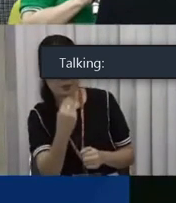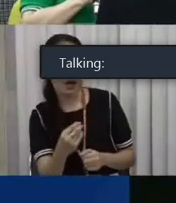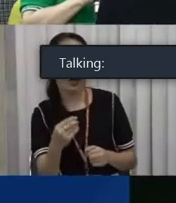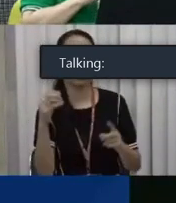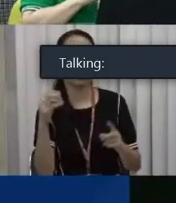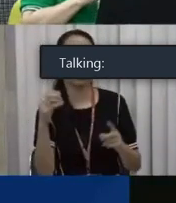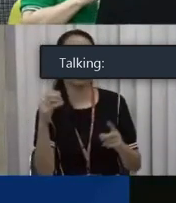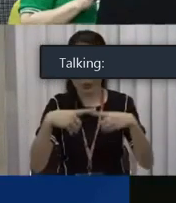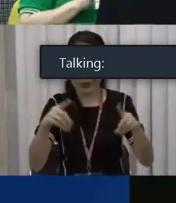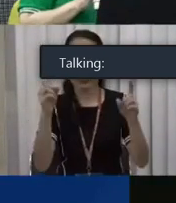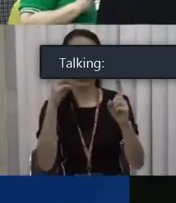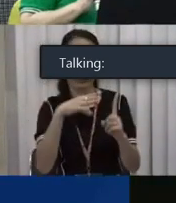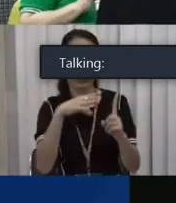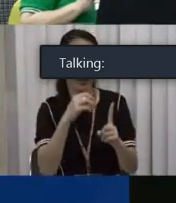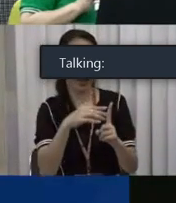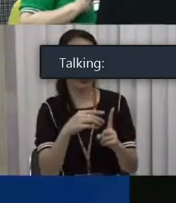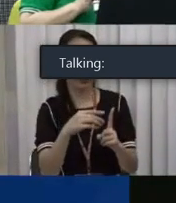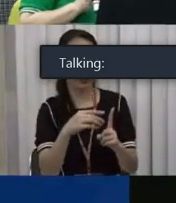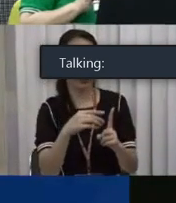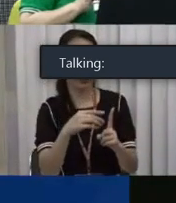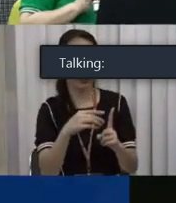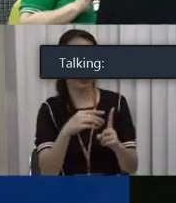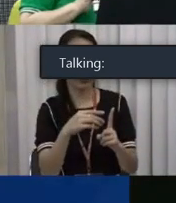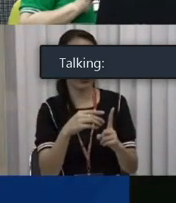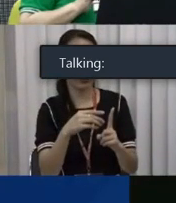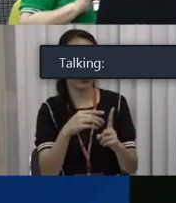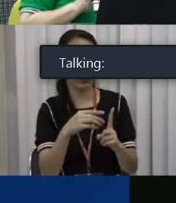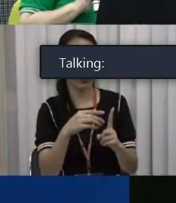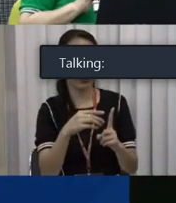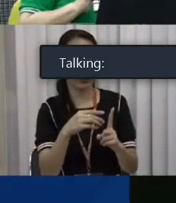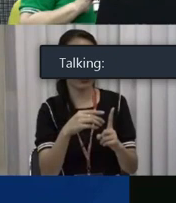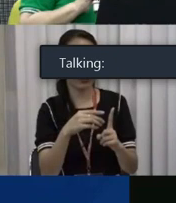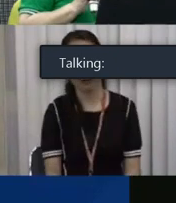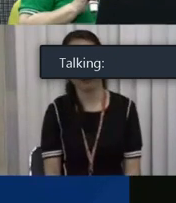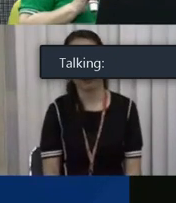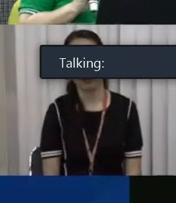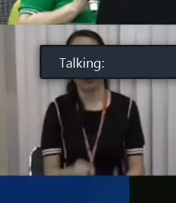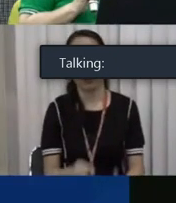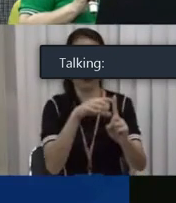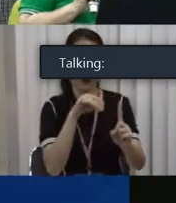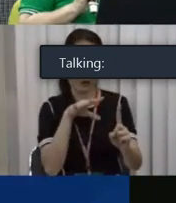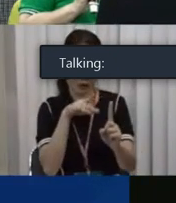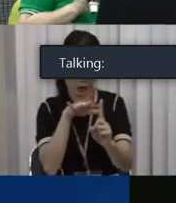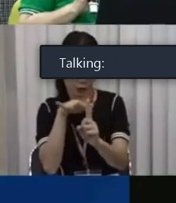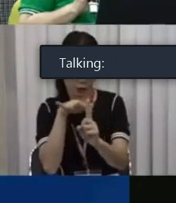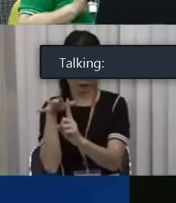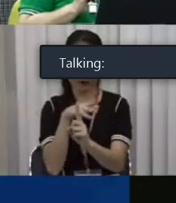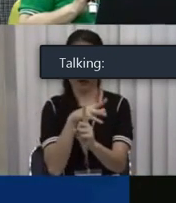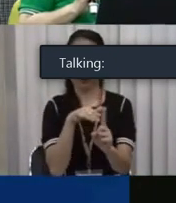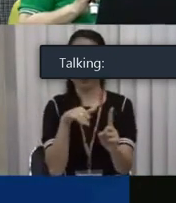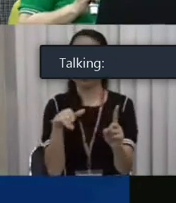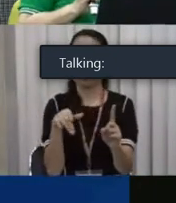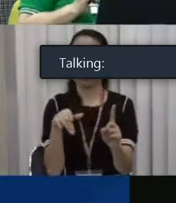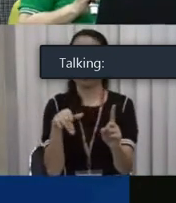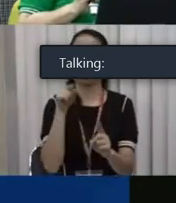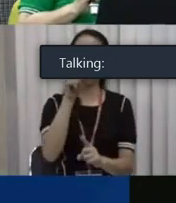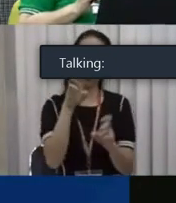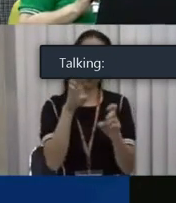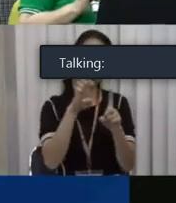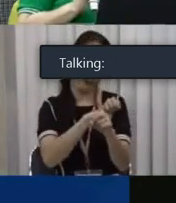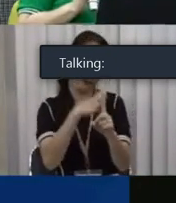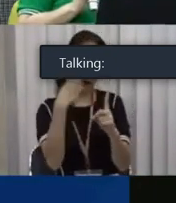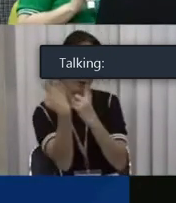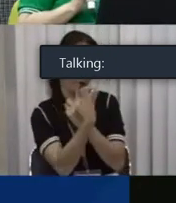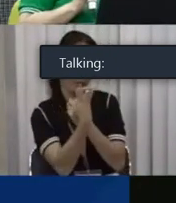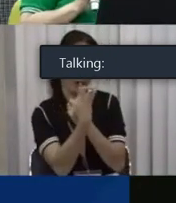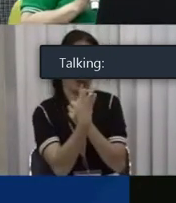sa kagrabe sa imong offense. Then observe proper care in the use of facilities, no, para dili pod